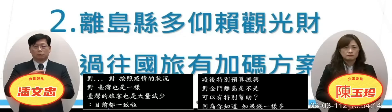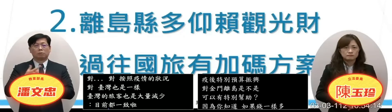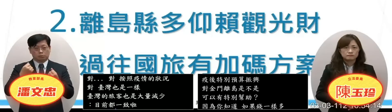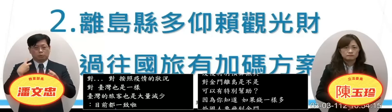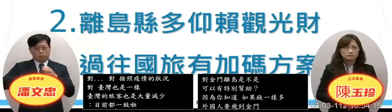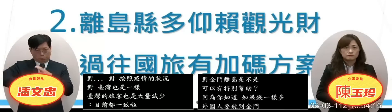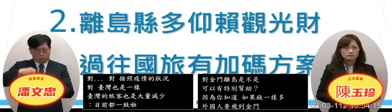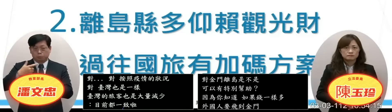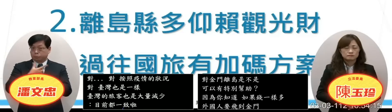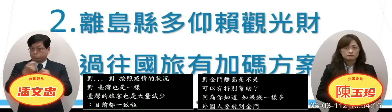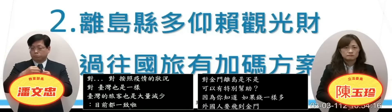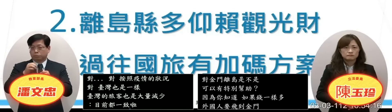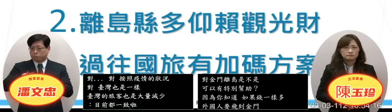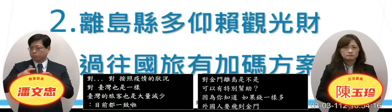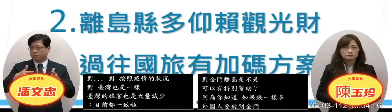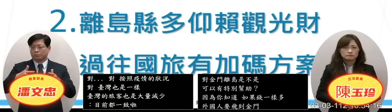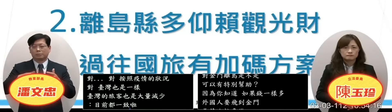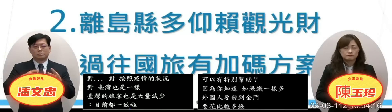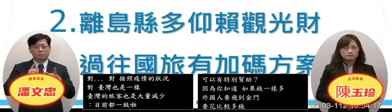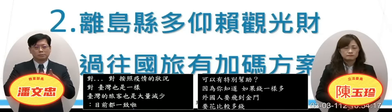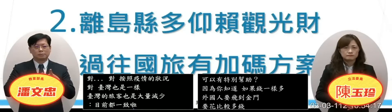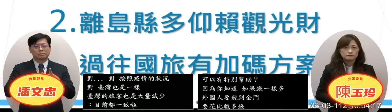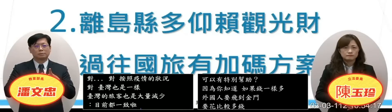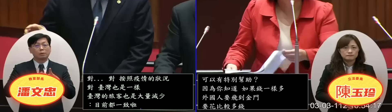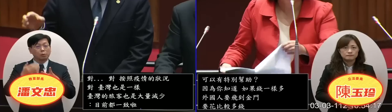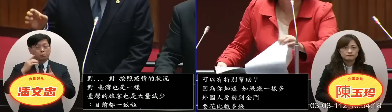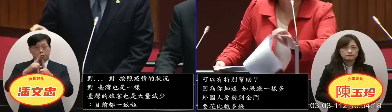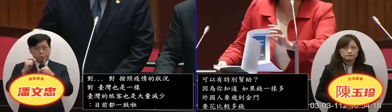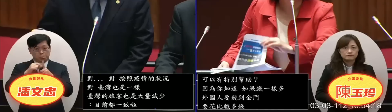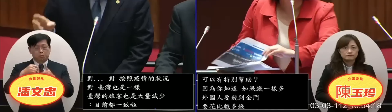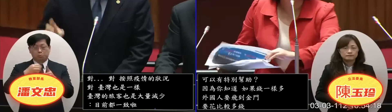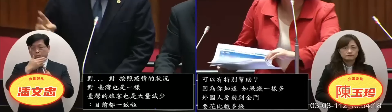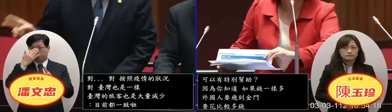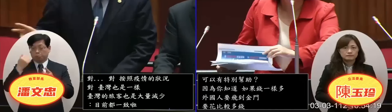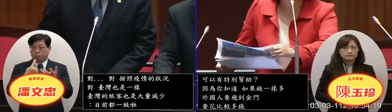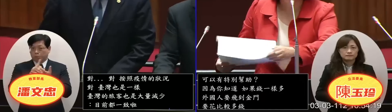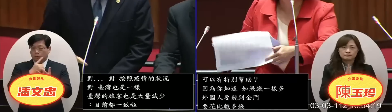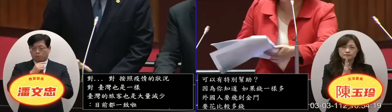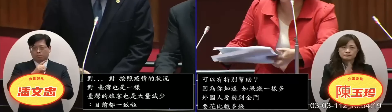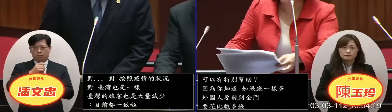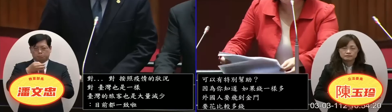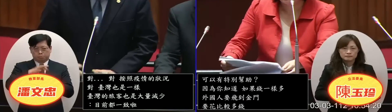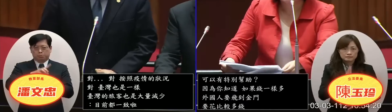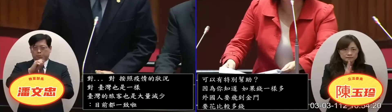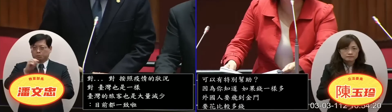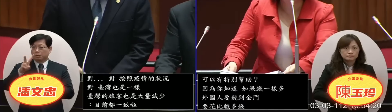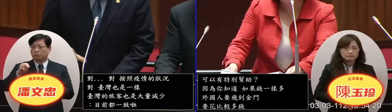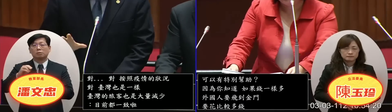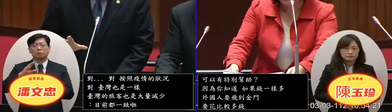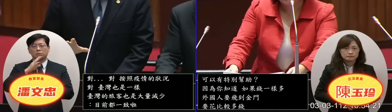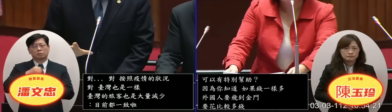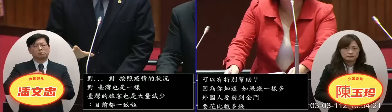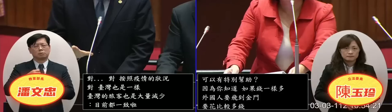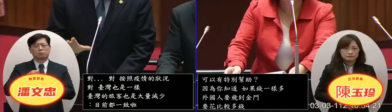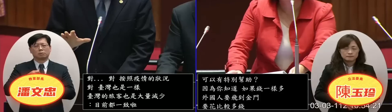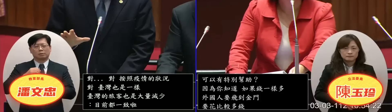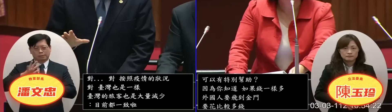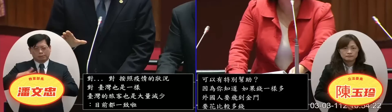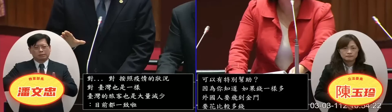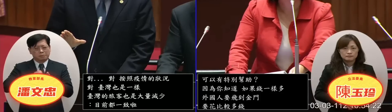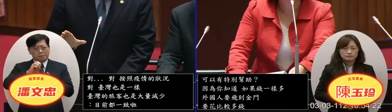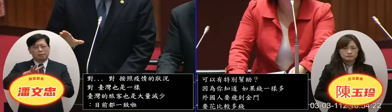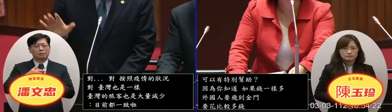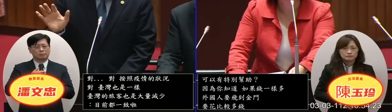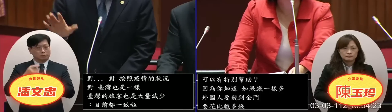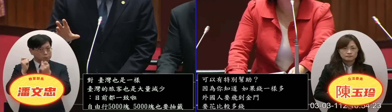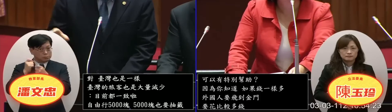也要抽签哦，不是都是5000块。然后那个团客就是1万跟2万这样， 是 目前都一致。但是我跟委员报告，我